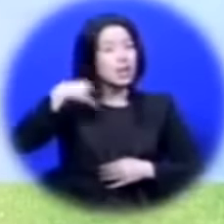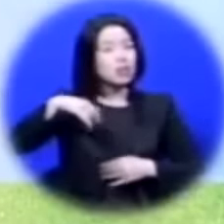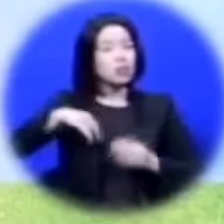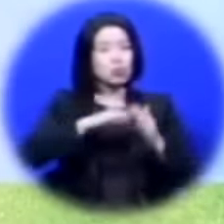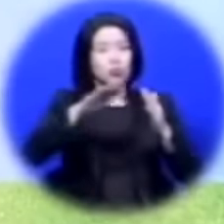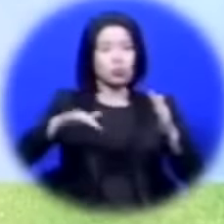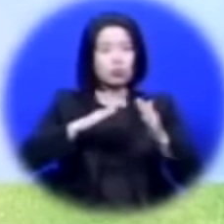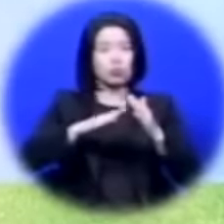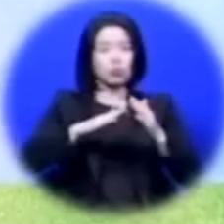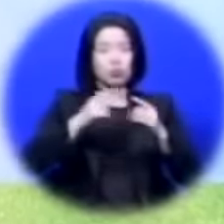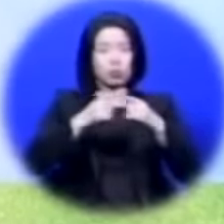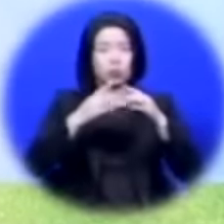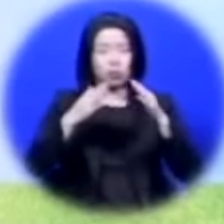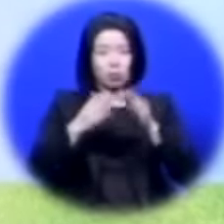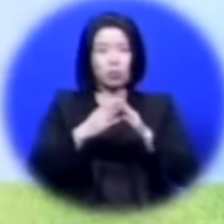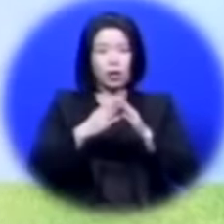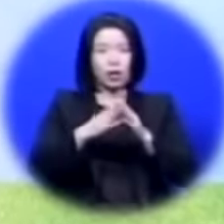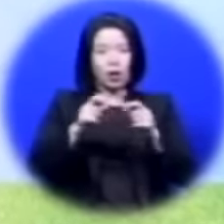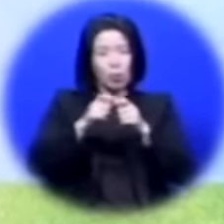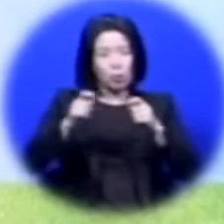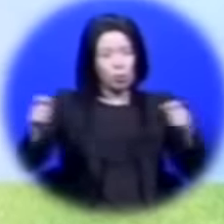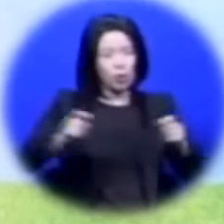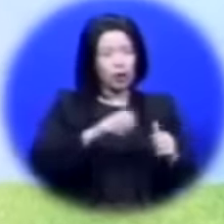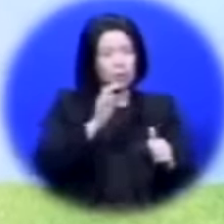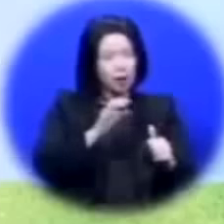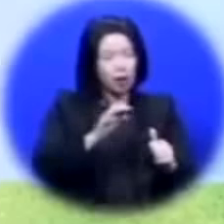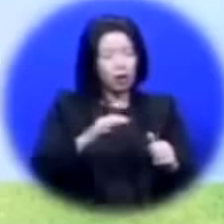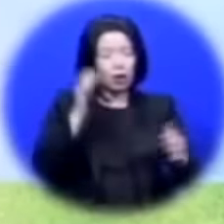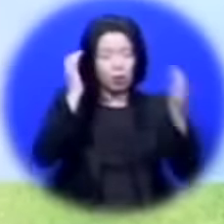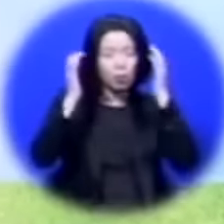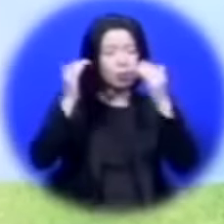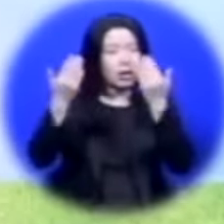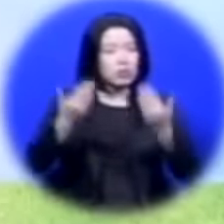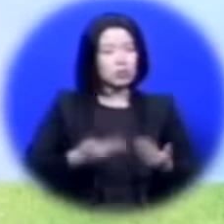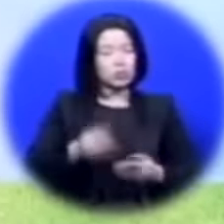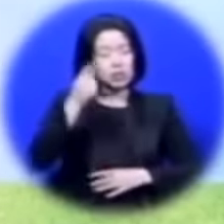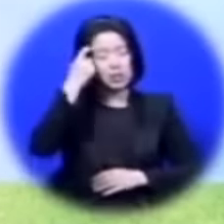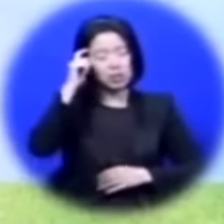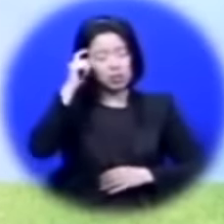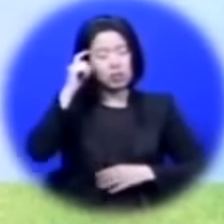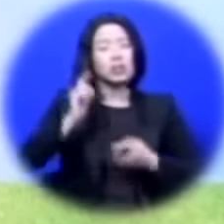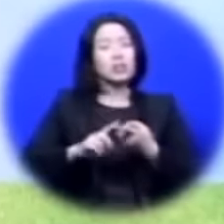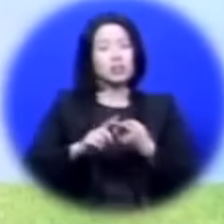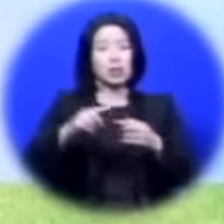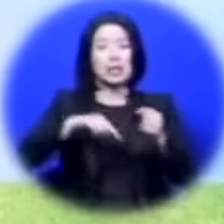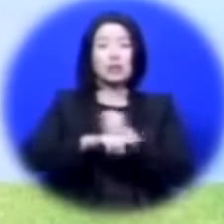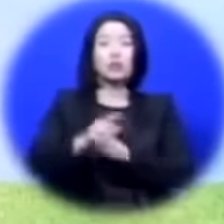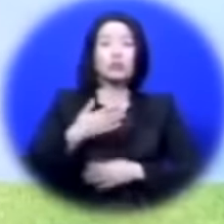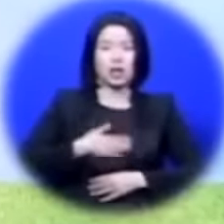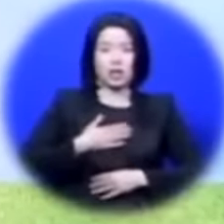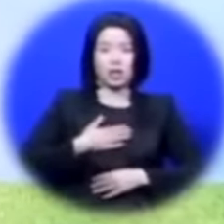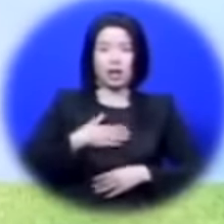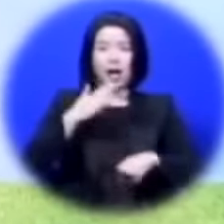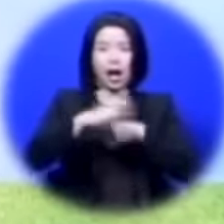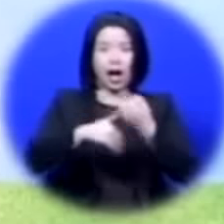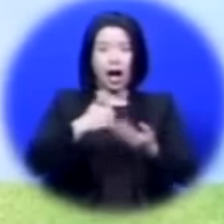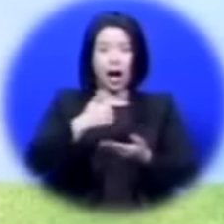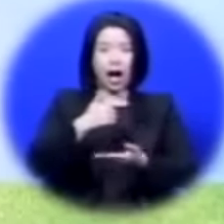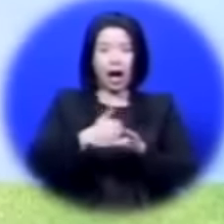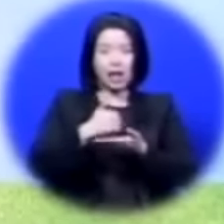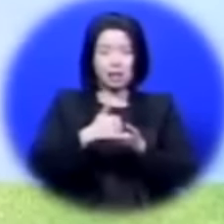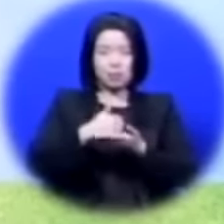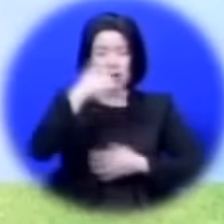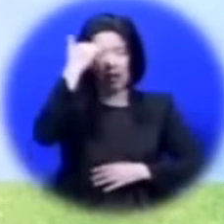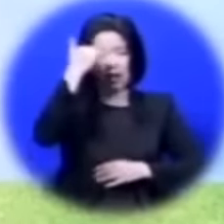오랜 핍박과 고난을 주시는가 그 이유를 깨달았다는 겁니다 하나님의 경륜이 있으셨다는